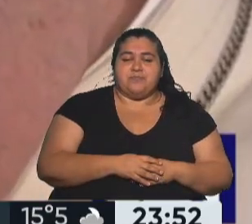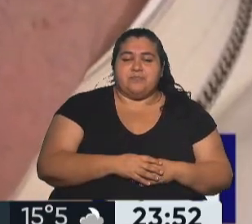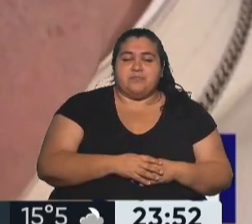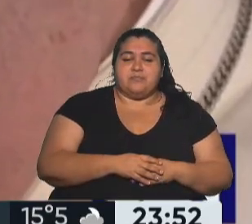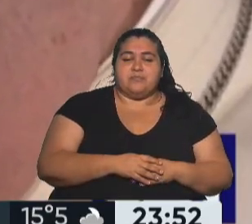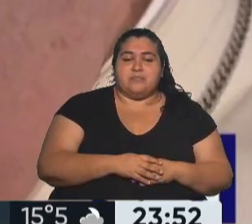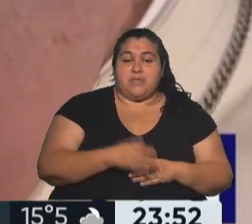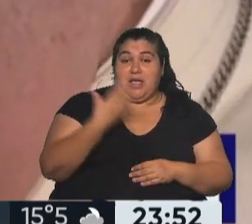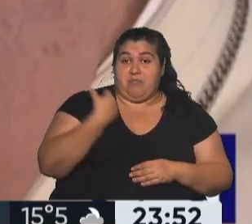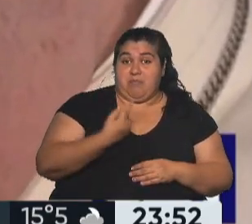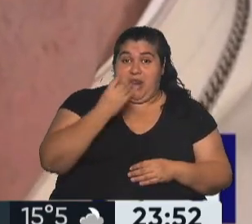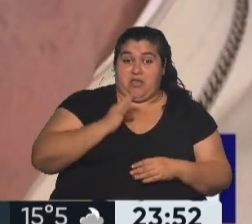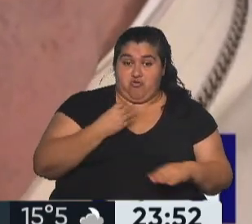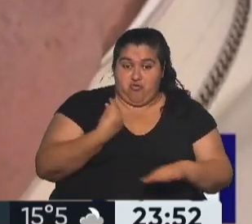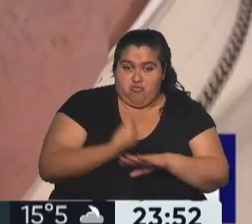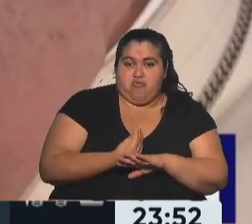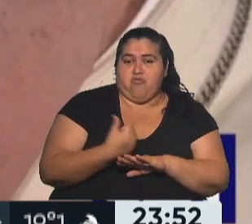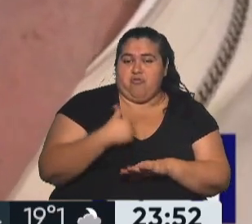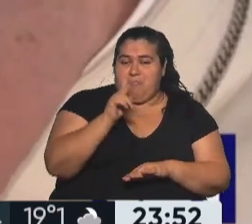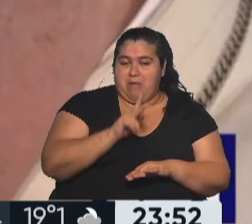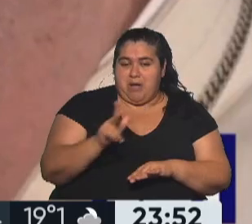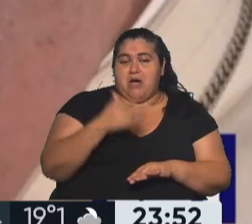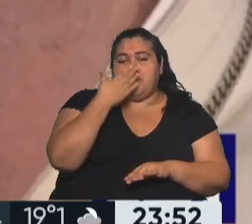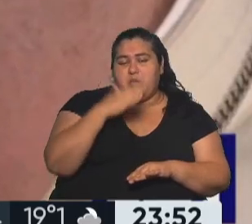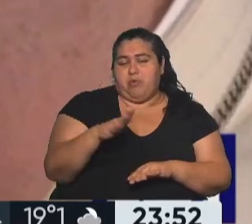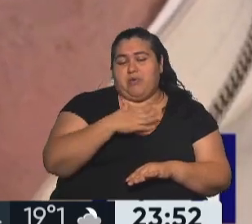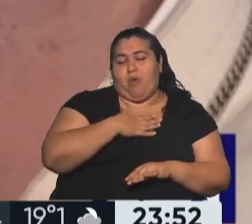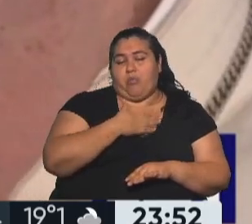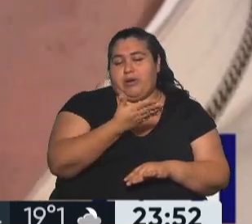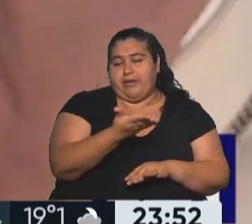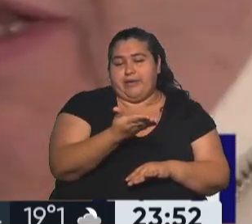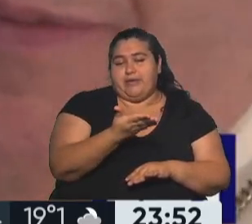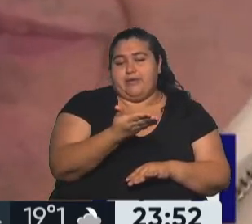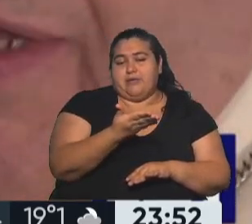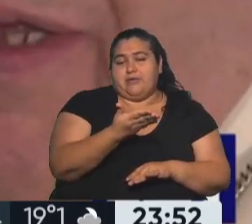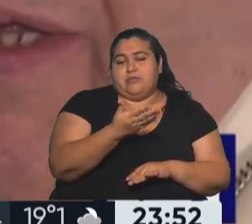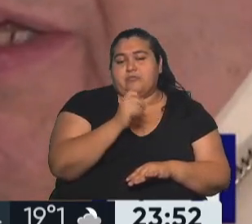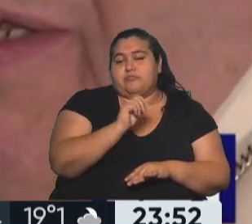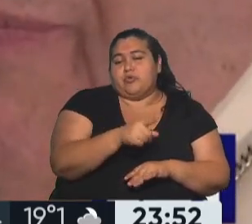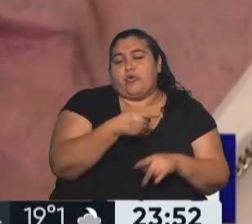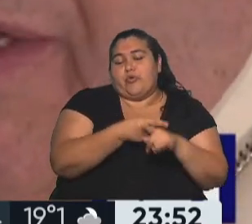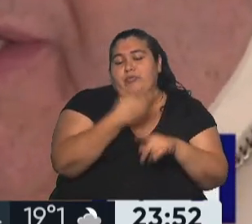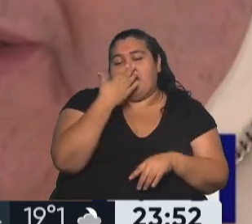il primo anno di pontificato e poi, poveretto, ha avuto la fine.